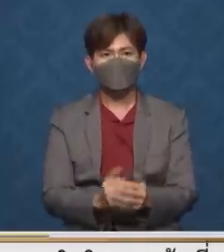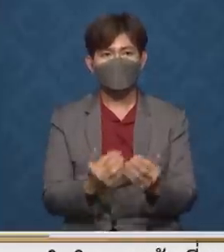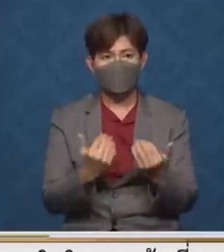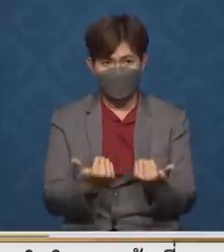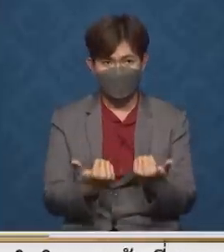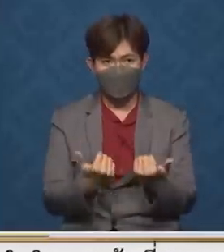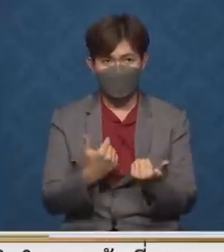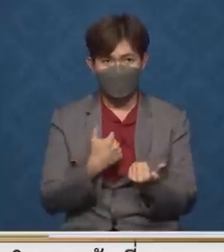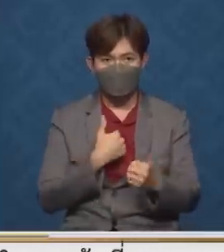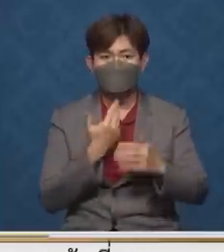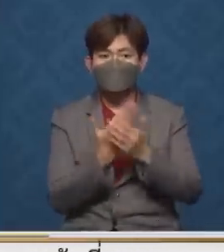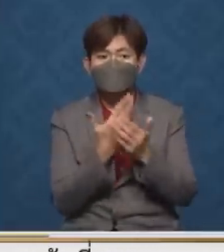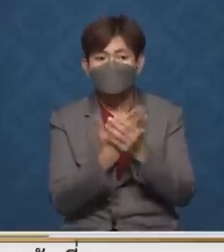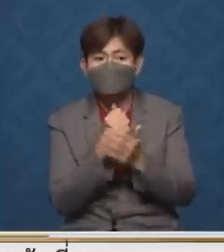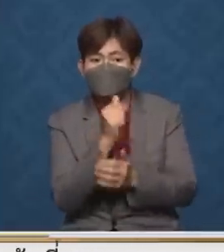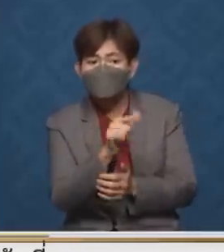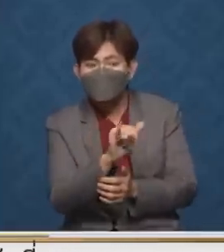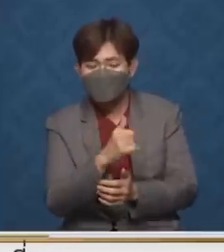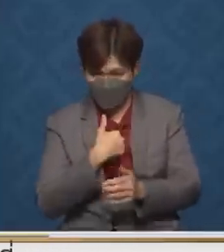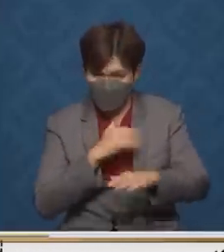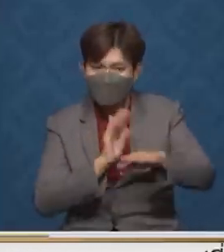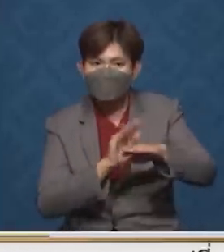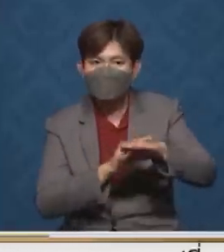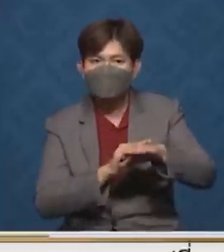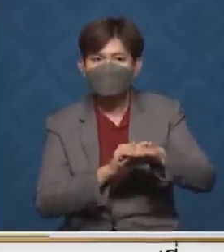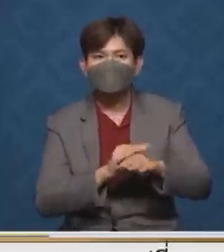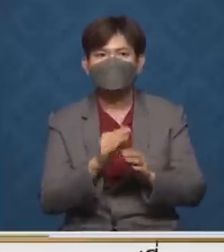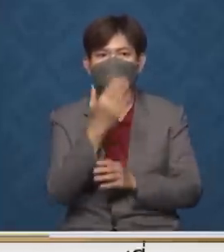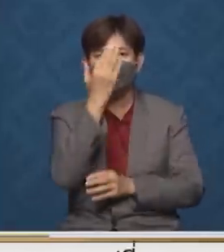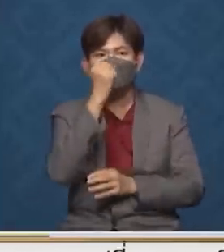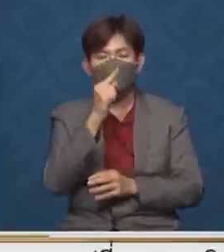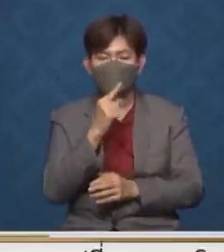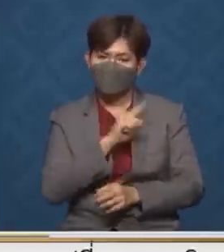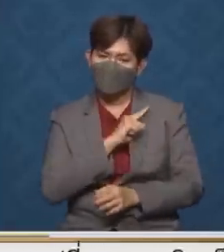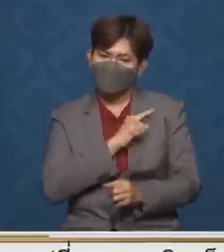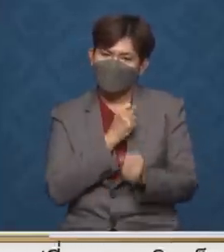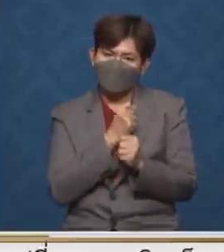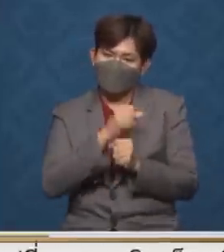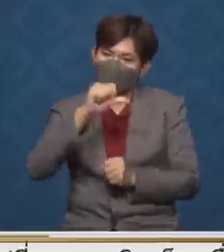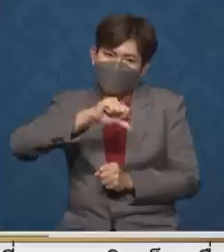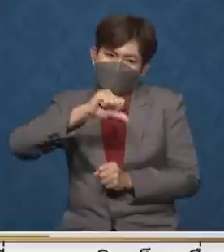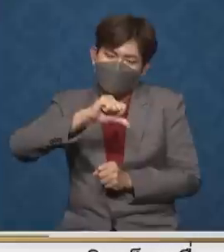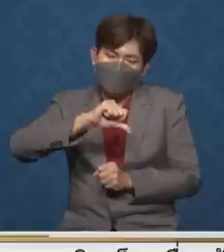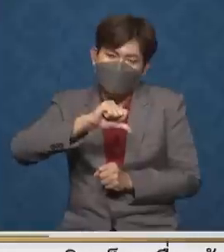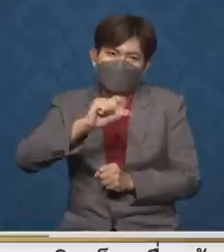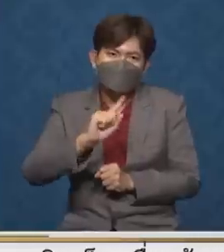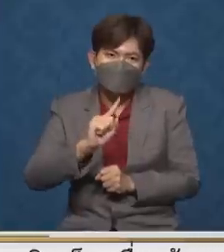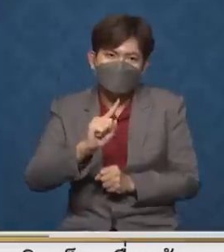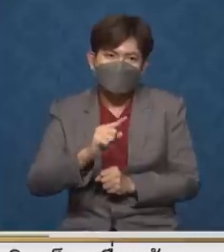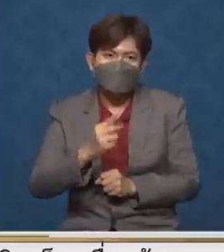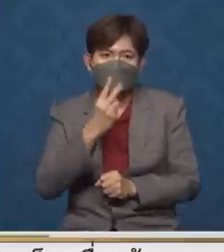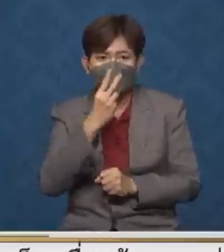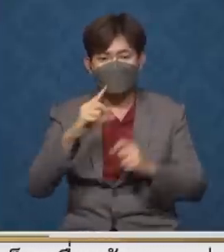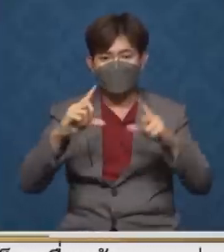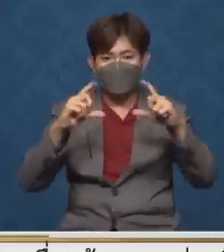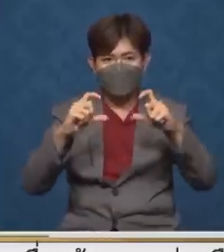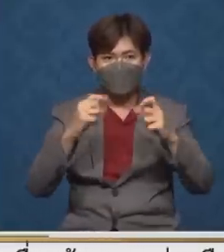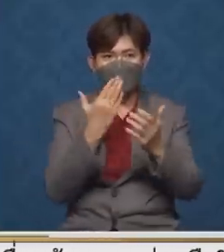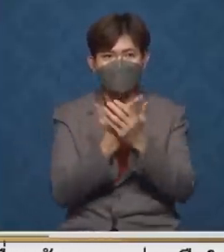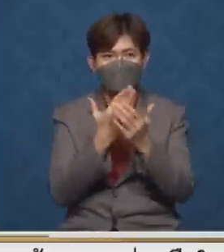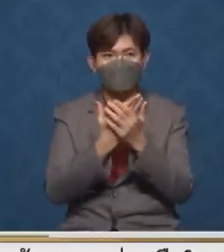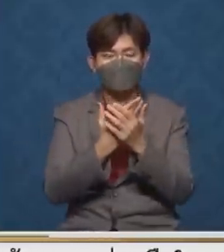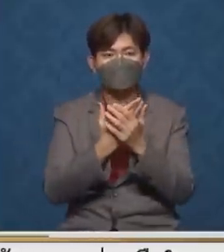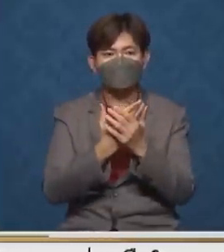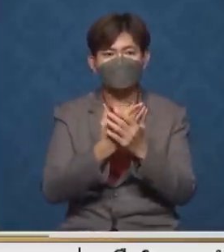พี่ตามเงินทเหลอให้เองเพราวาภรรกิที่มัเลวซ้อนเลวธรมธานครับ นี่คือรูปถ่ายการรบเบยเลี้ง